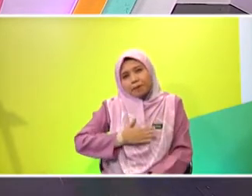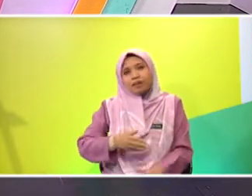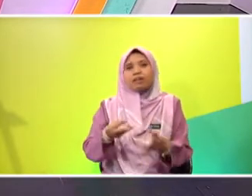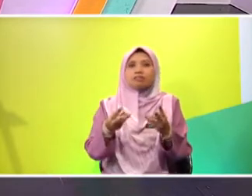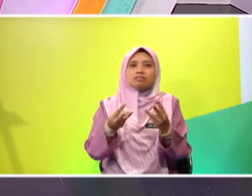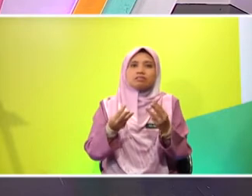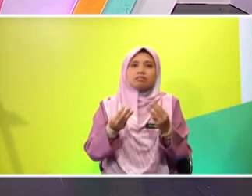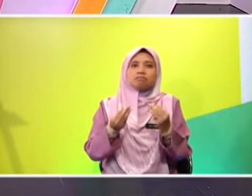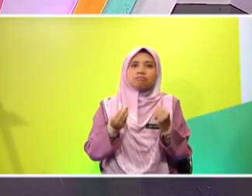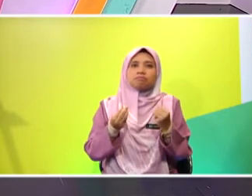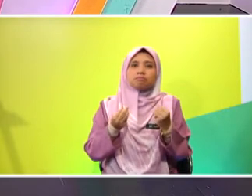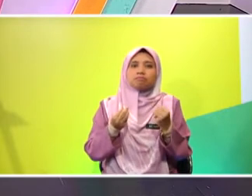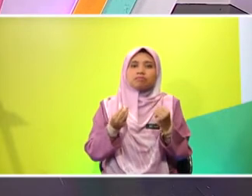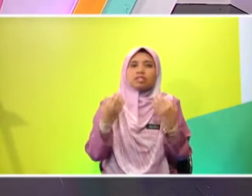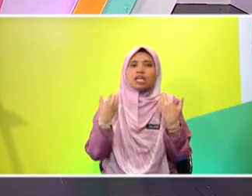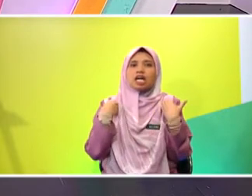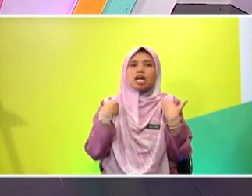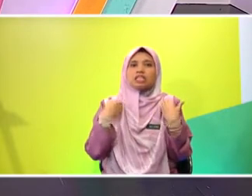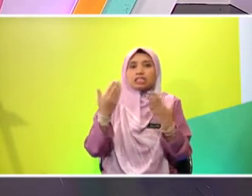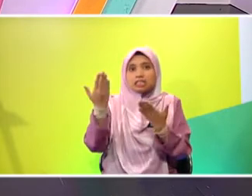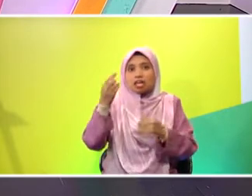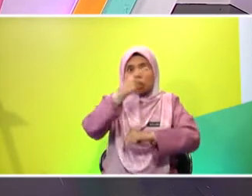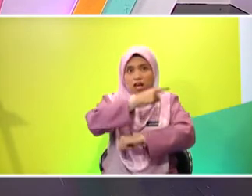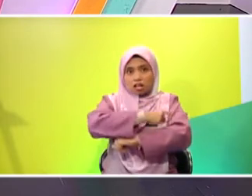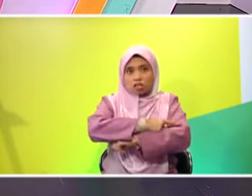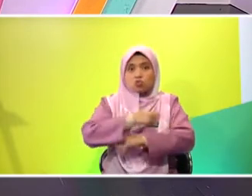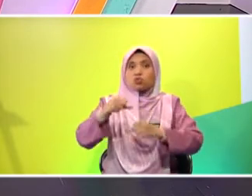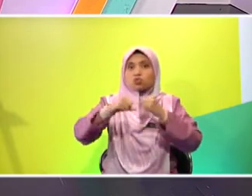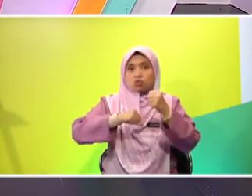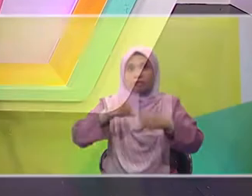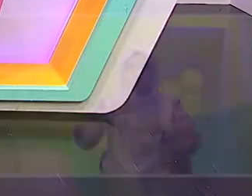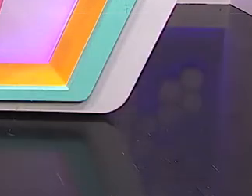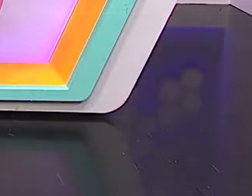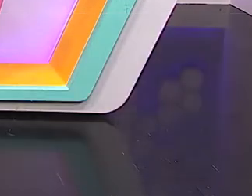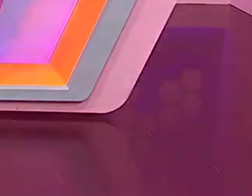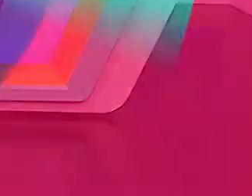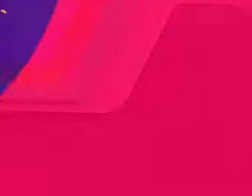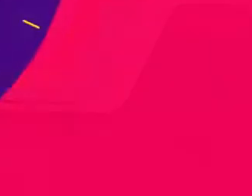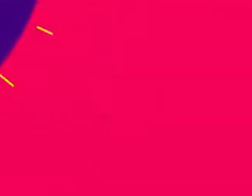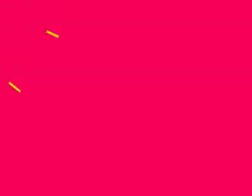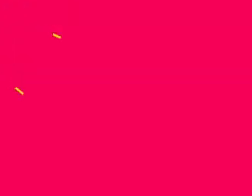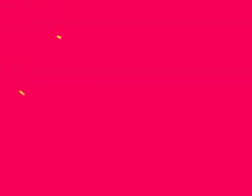nak tunggu sambutan hari sukan sekolah Hai